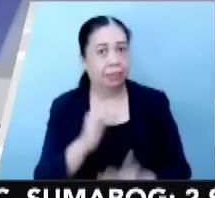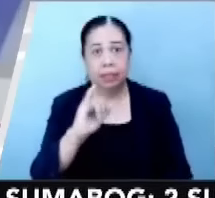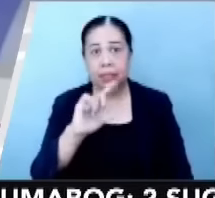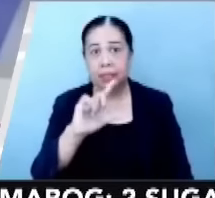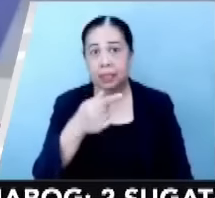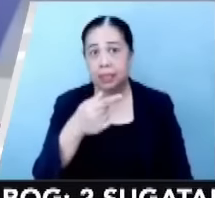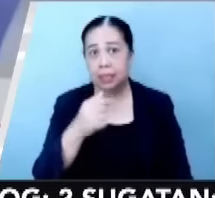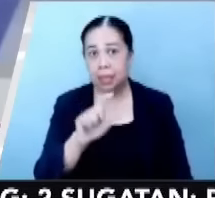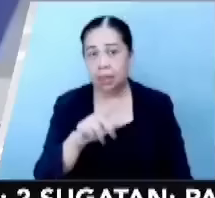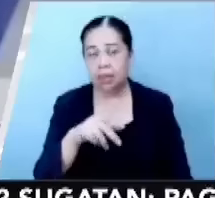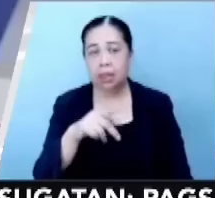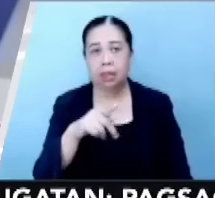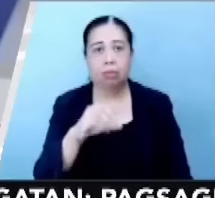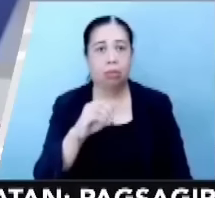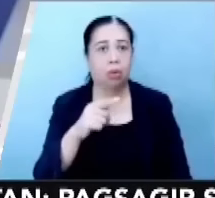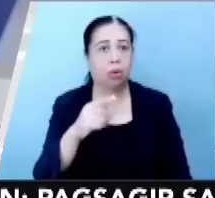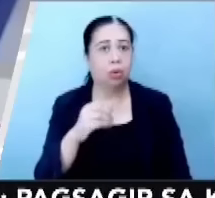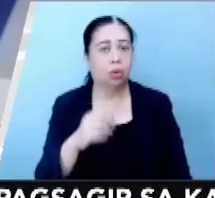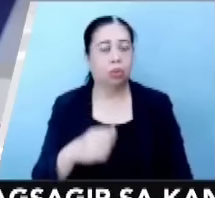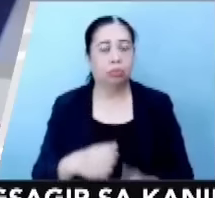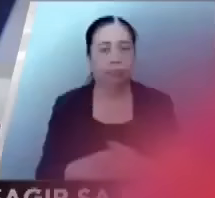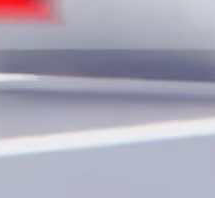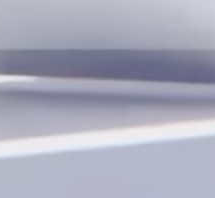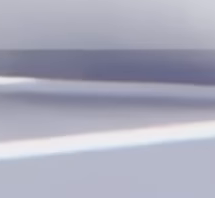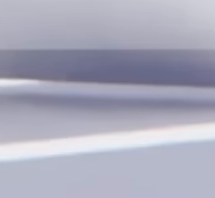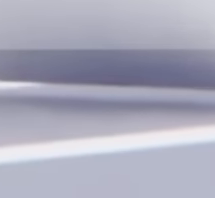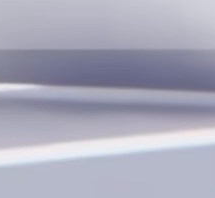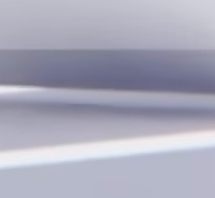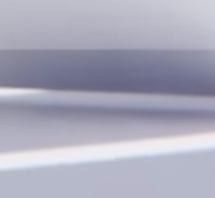bansa nakatutok si mav